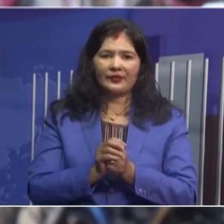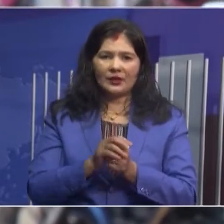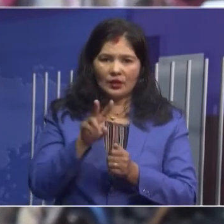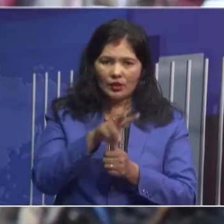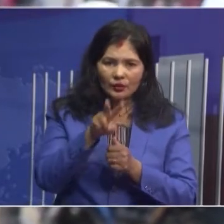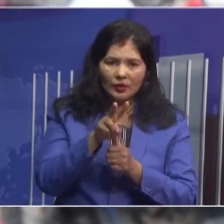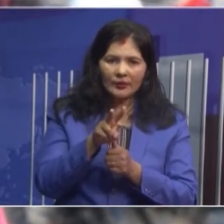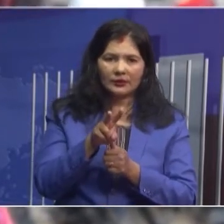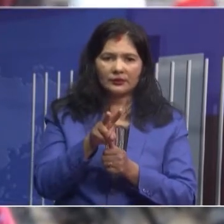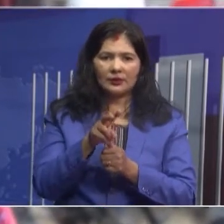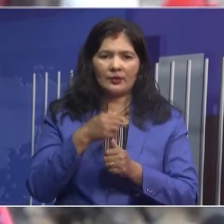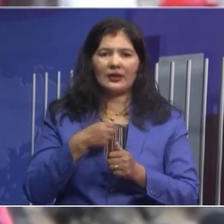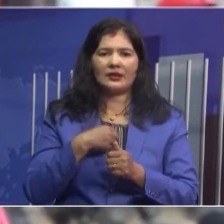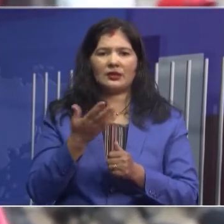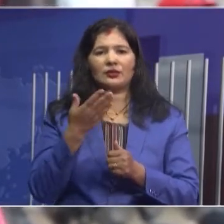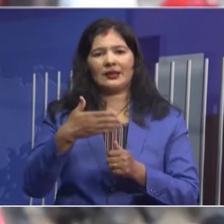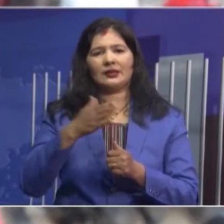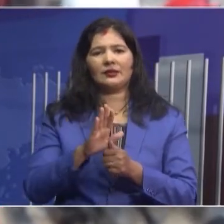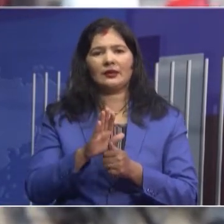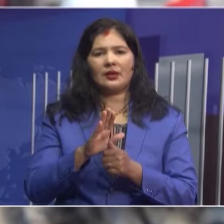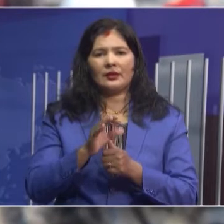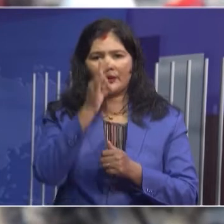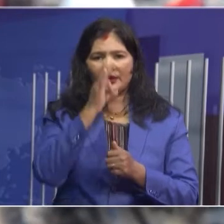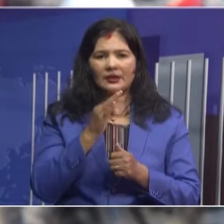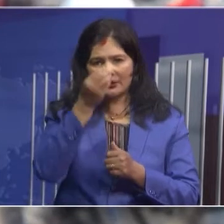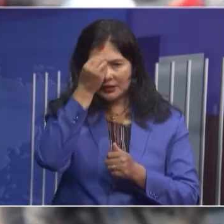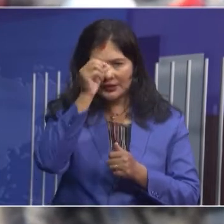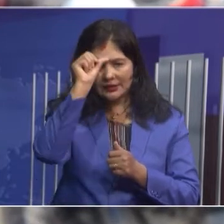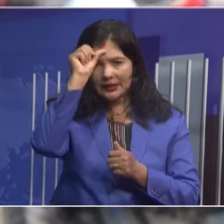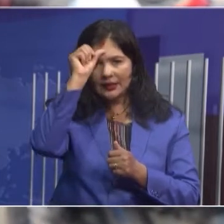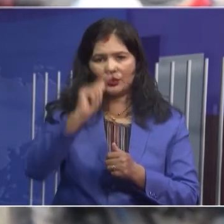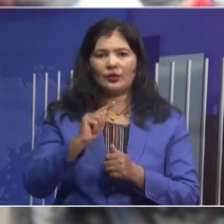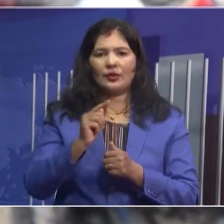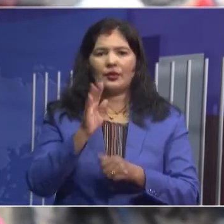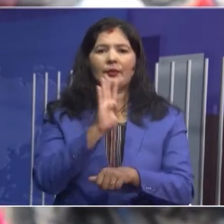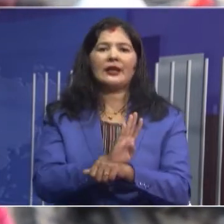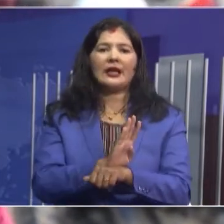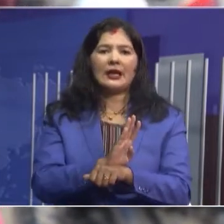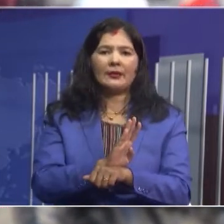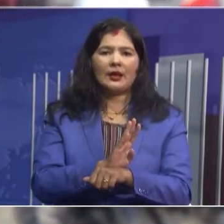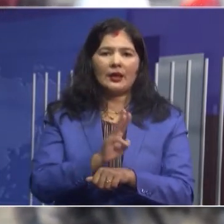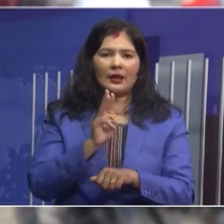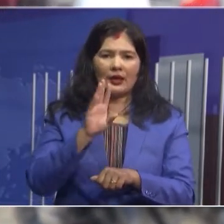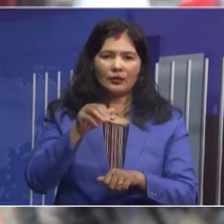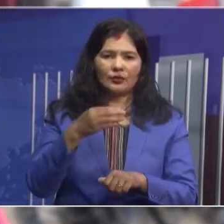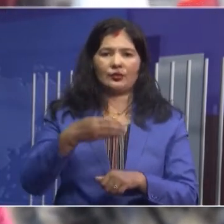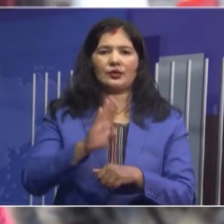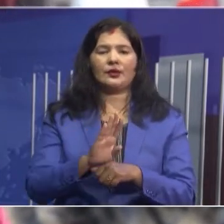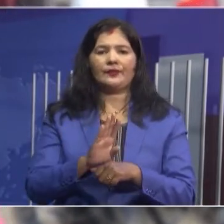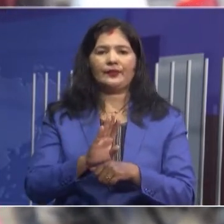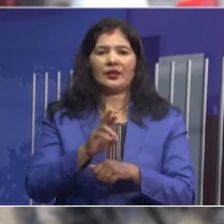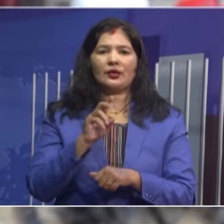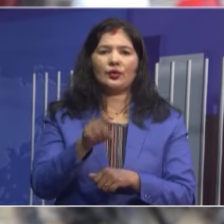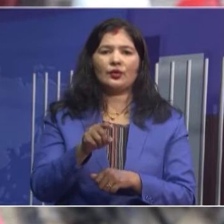अनुगमन चाहिँ मलाई चाहिँ कस्तो लाग्छ भन्दाखेरि विशेष गरी यो दसैँ तिहारको बेलामा चाहिँ पावर चाहिँ राष्ट्रबाट आउनुहुन्छ होइन त्यो